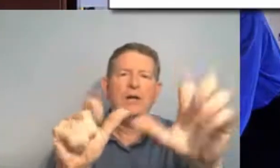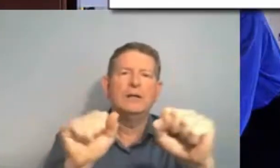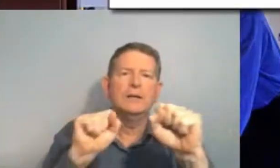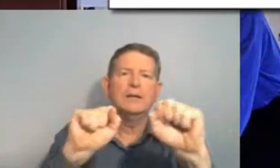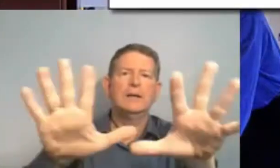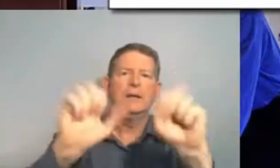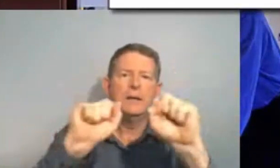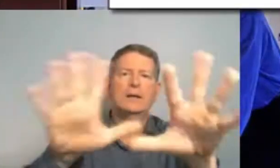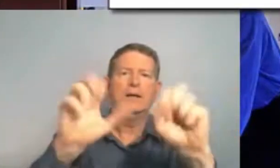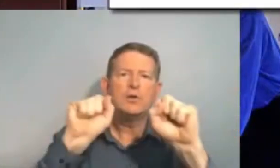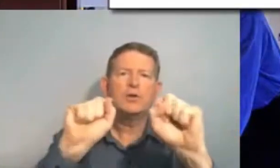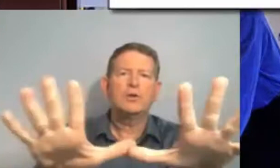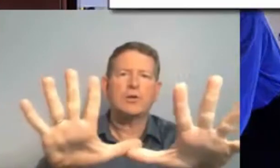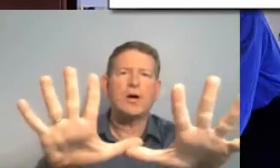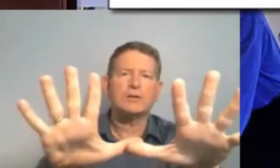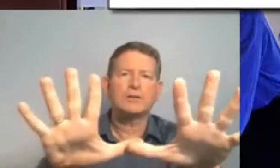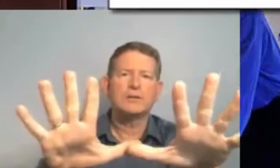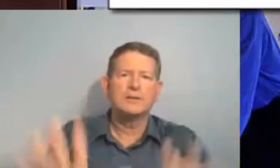17h30.